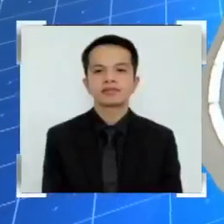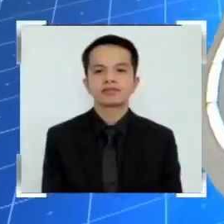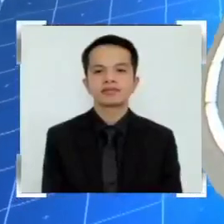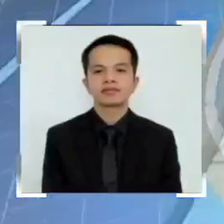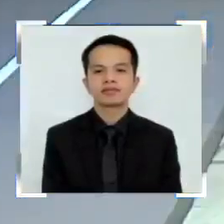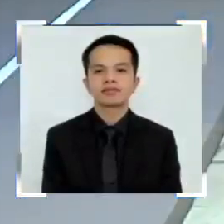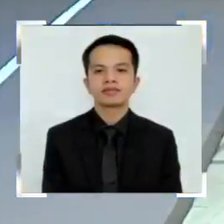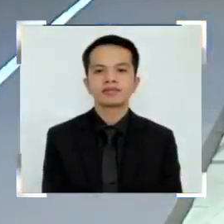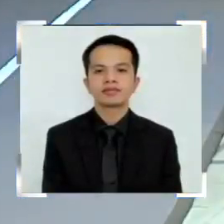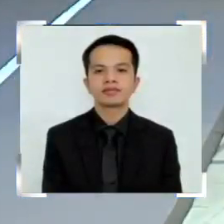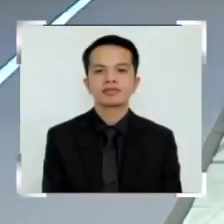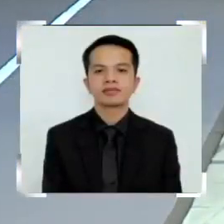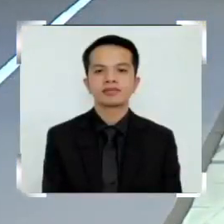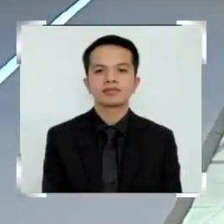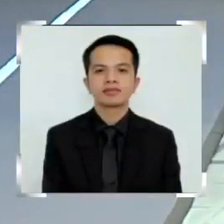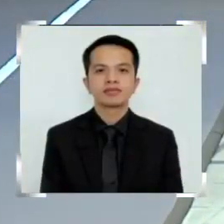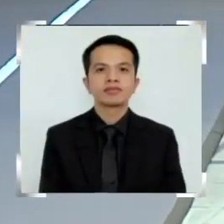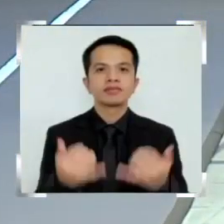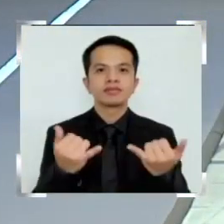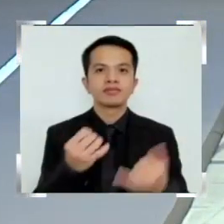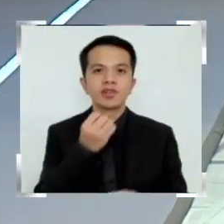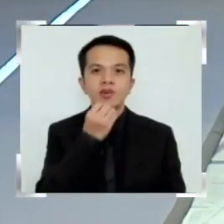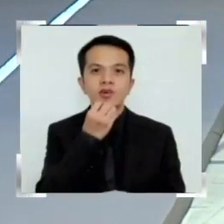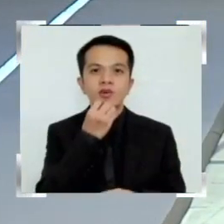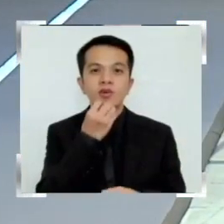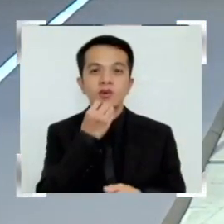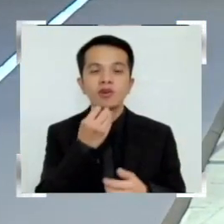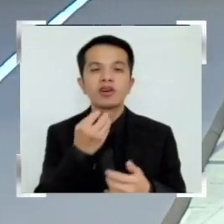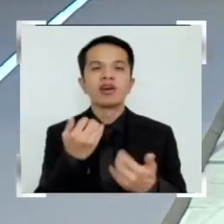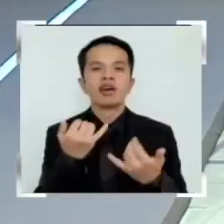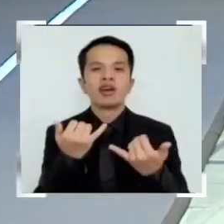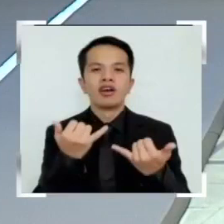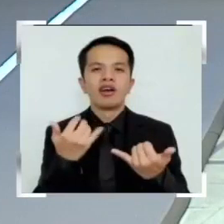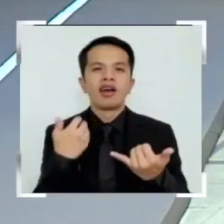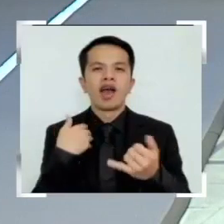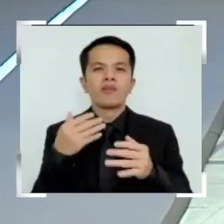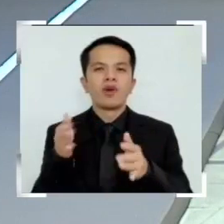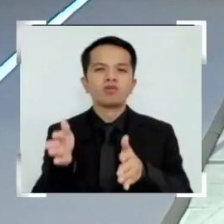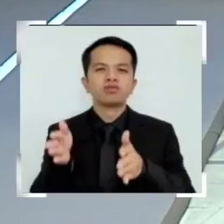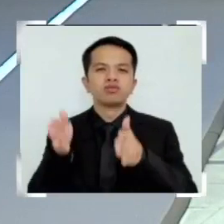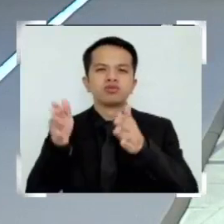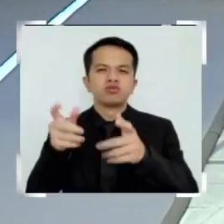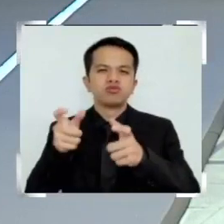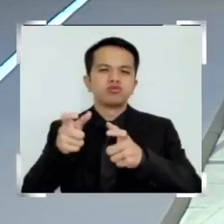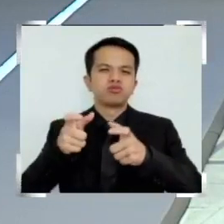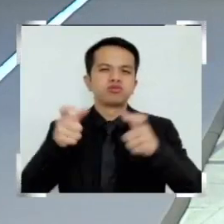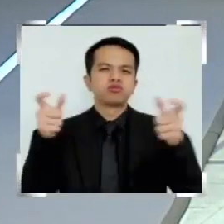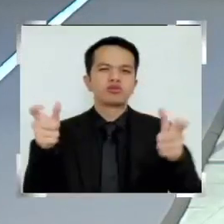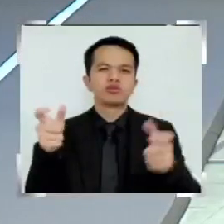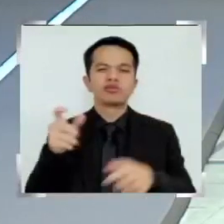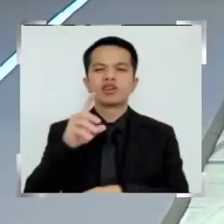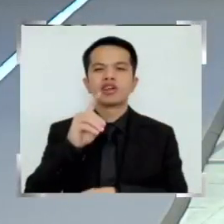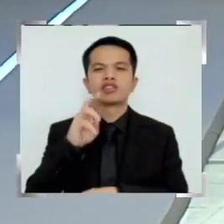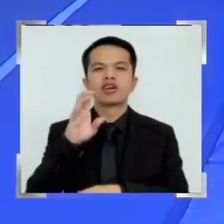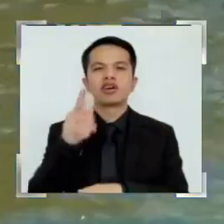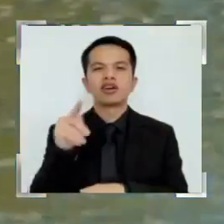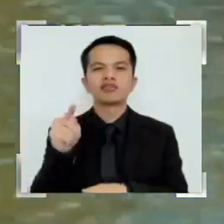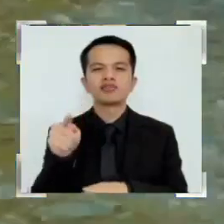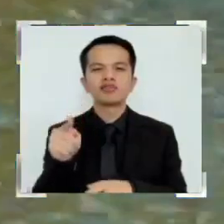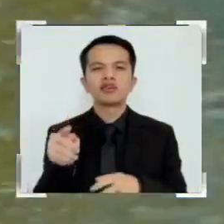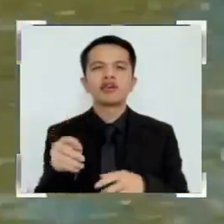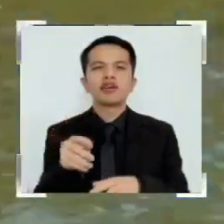Making a splash sa Hong Kong ang nagbabalik doong higanteng rubber duck. At di na lang ito nag-iisa. Hindi tulad